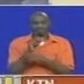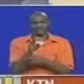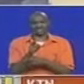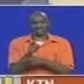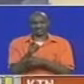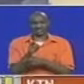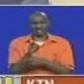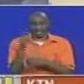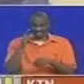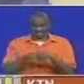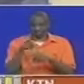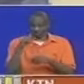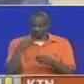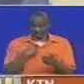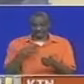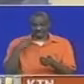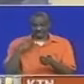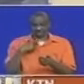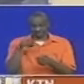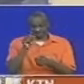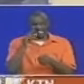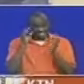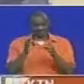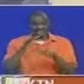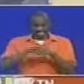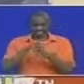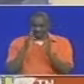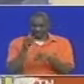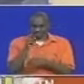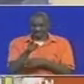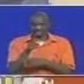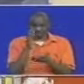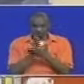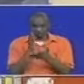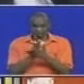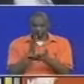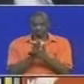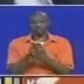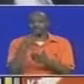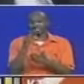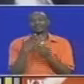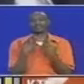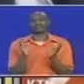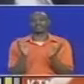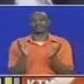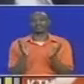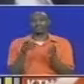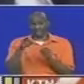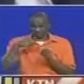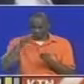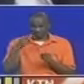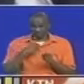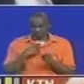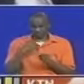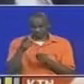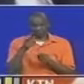pana, mpaka tuingia sasa, to alert watu yetu. Mtu kipatikana, that is already to preach the gospel to them. Kama njia kuthirisha kutilia